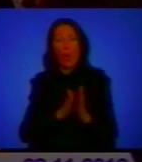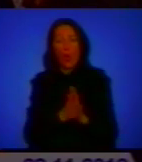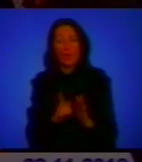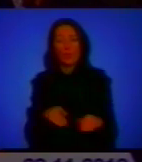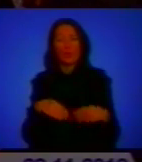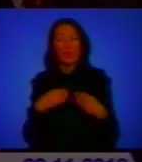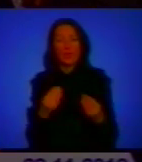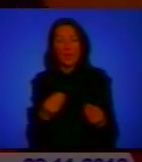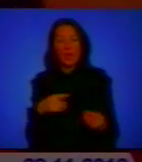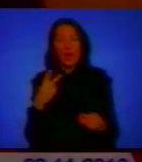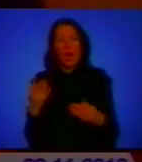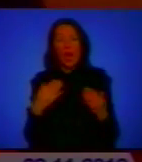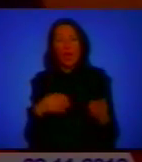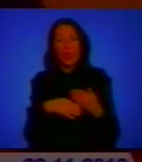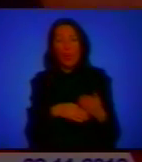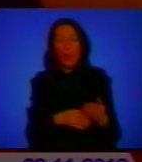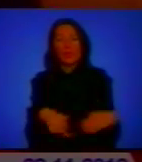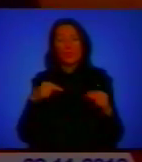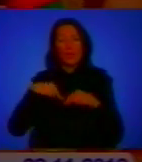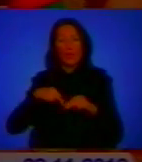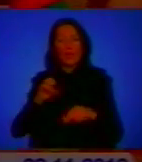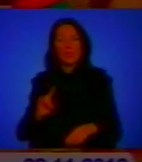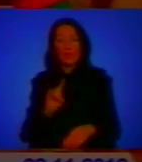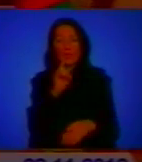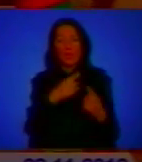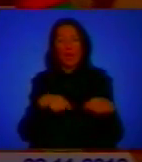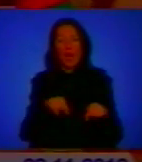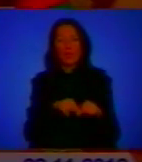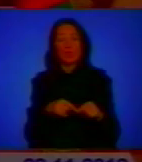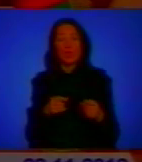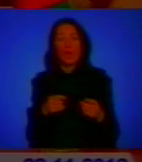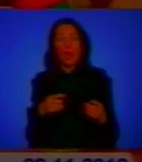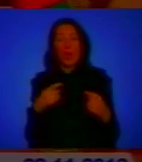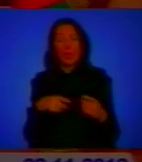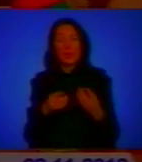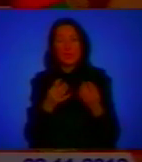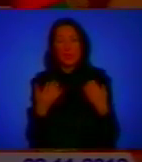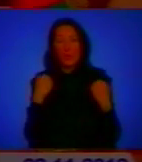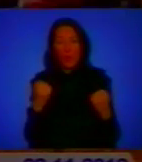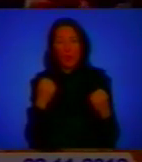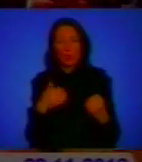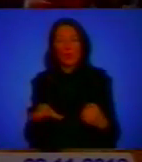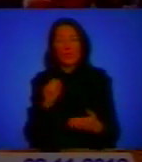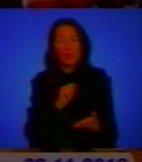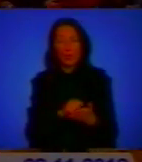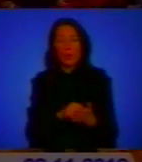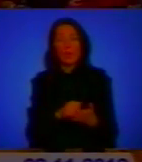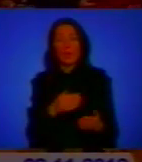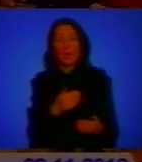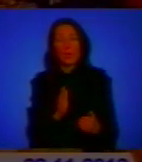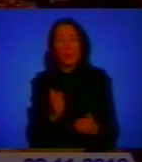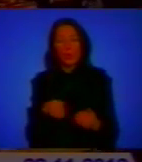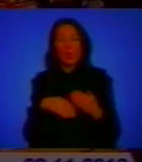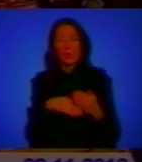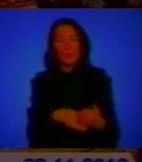правової допомоги, співпраці в авіаційній галузі та у сферах освіти і спорту. Усі документи покликані сприяти подальшому розвитку